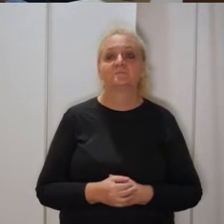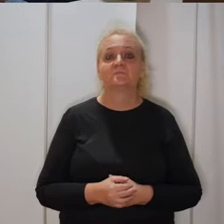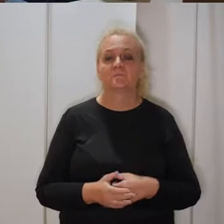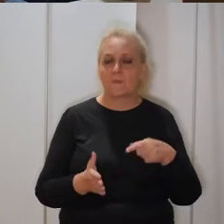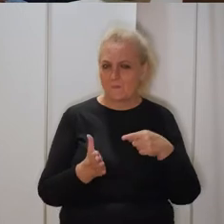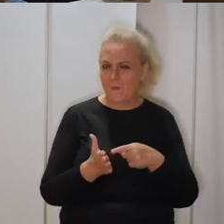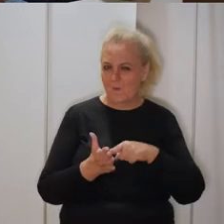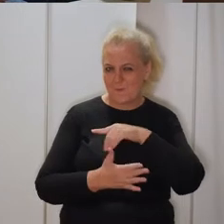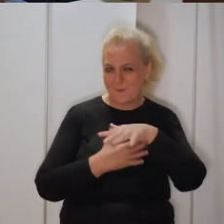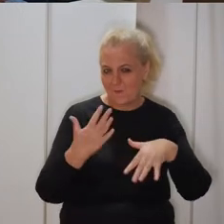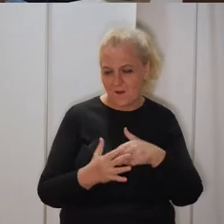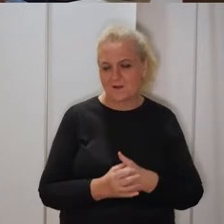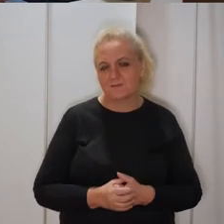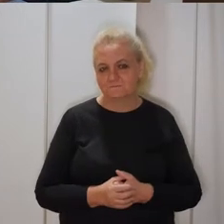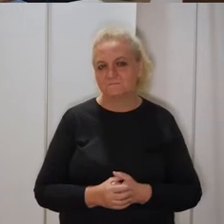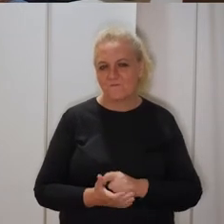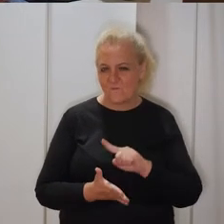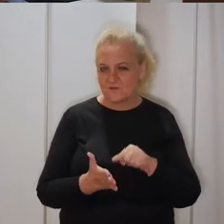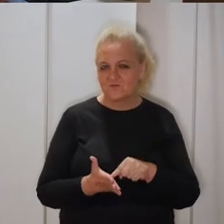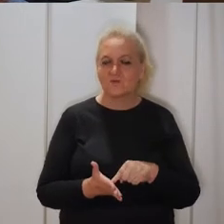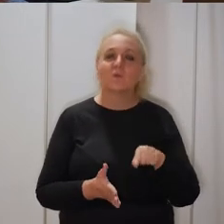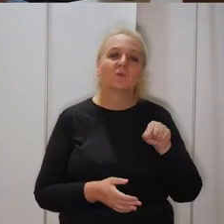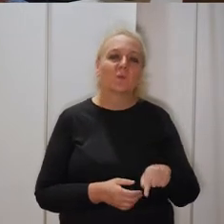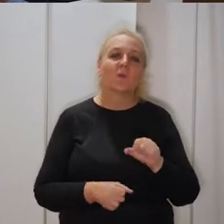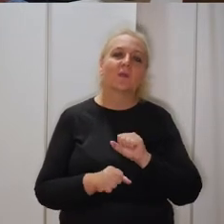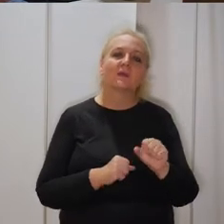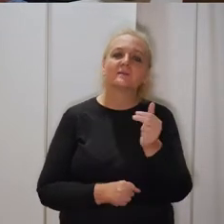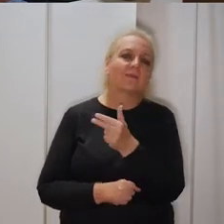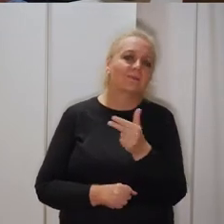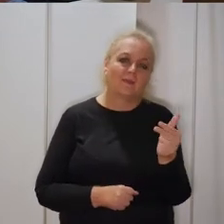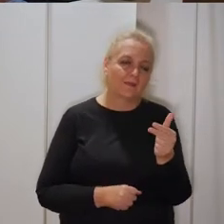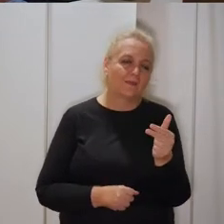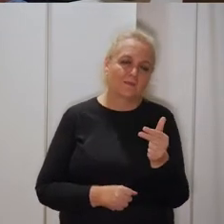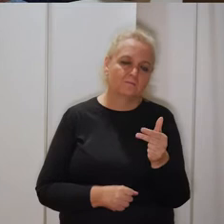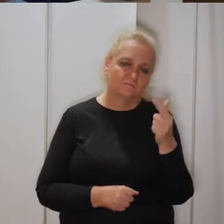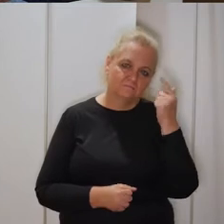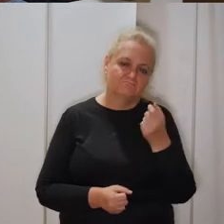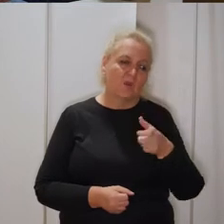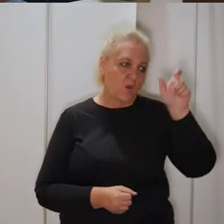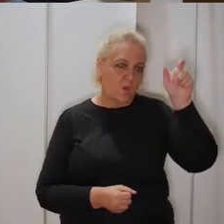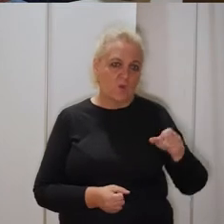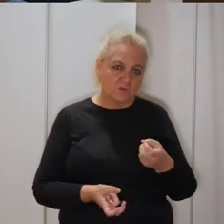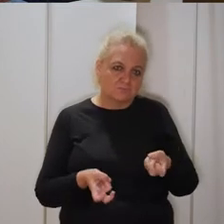o tym chaosie właśnie to też jest kwestia twórcy, bo